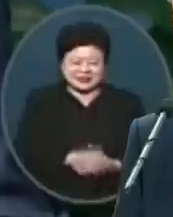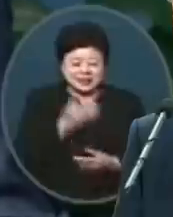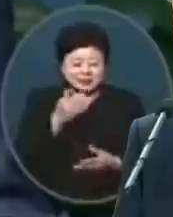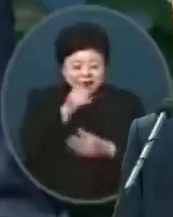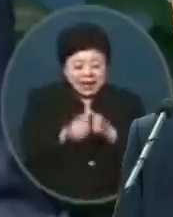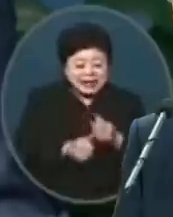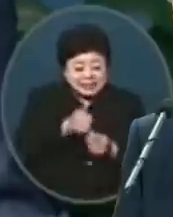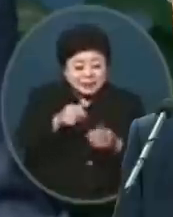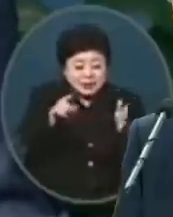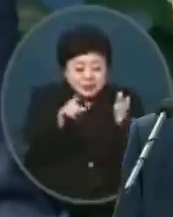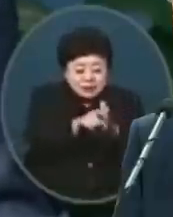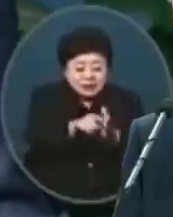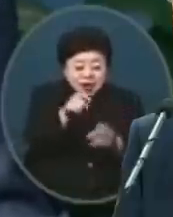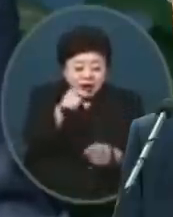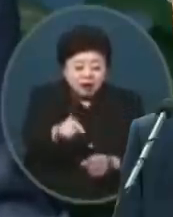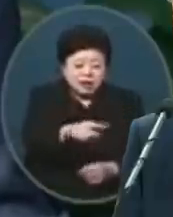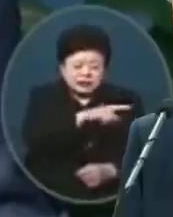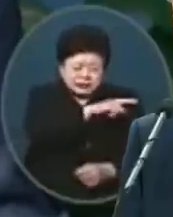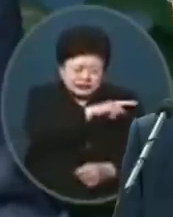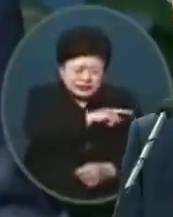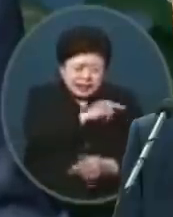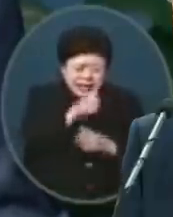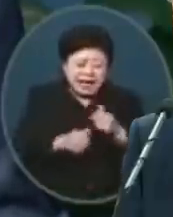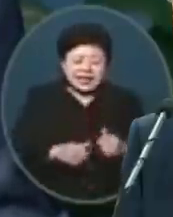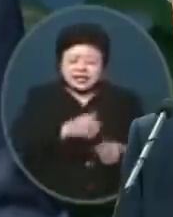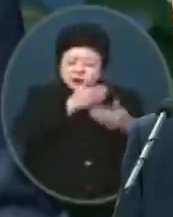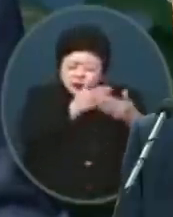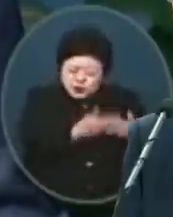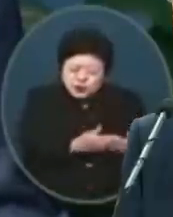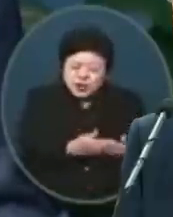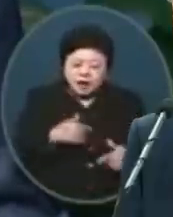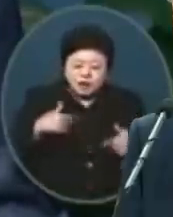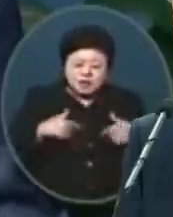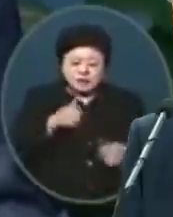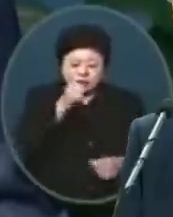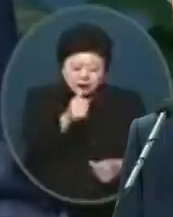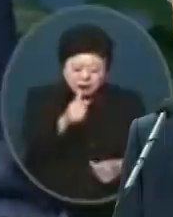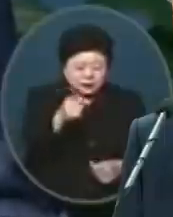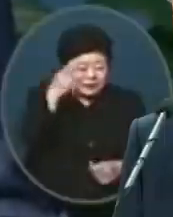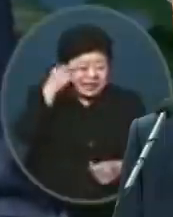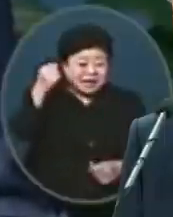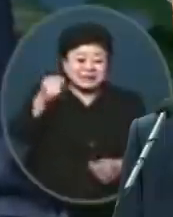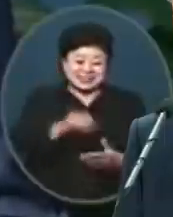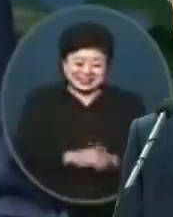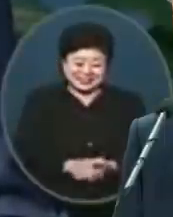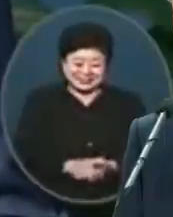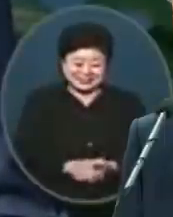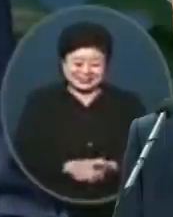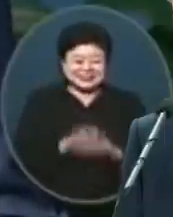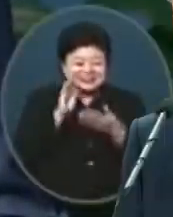여러분이 하나님을 믿는 것이 제일 하나님이 귀하게 느끼신 것입니다. 그 다음은